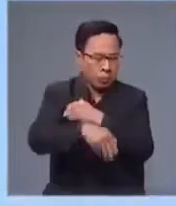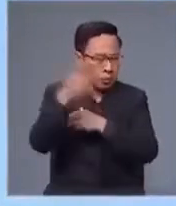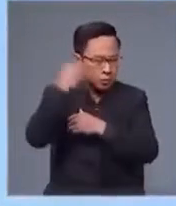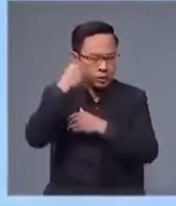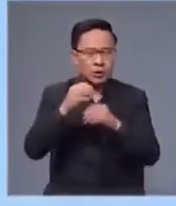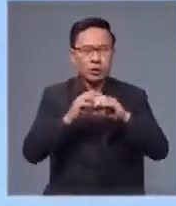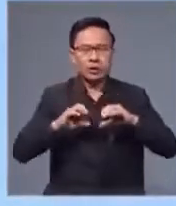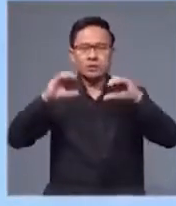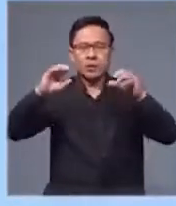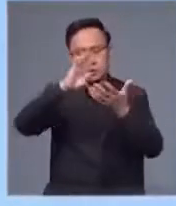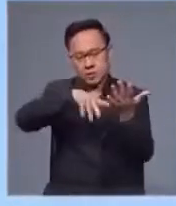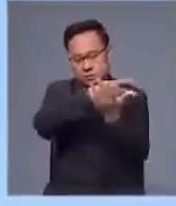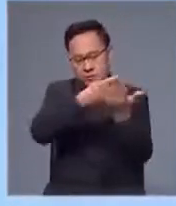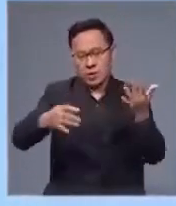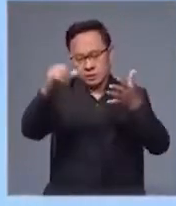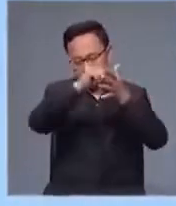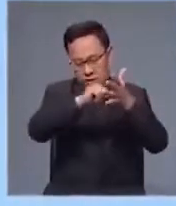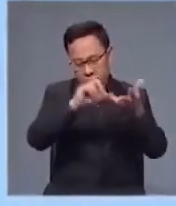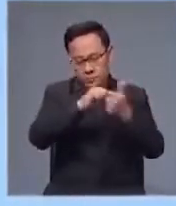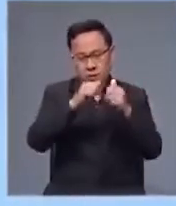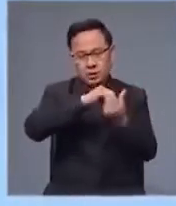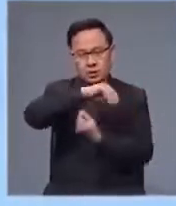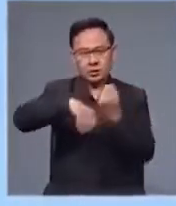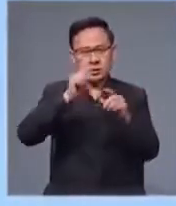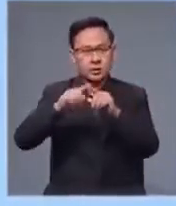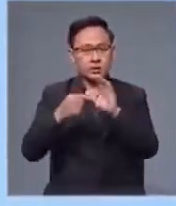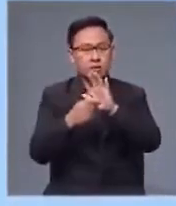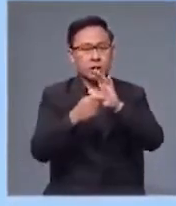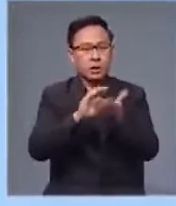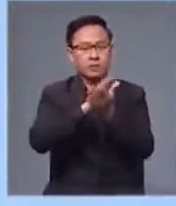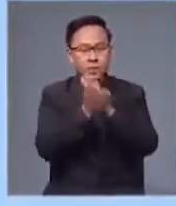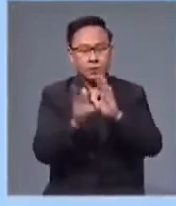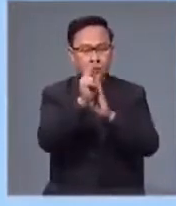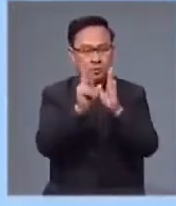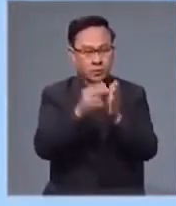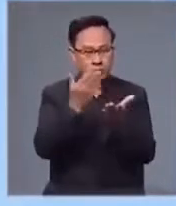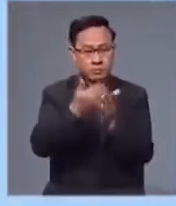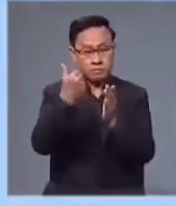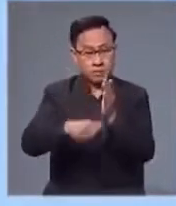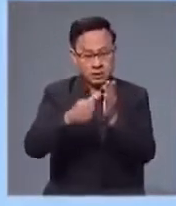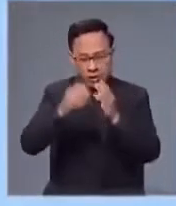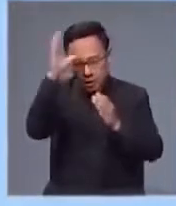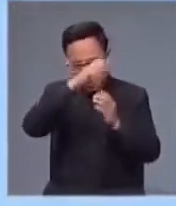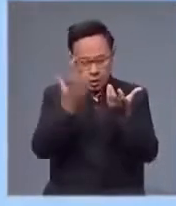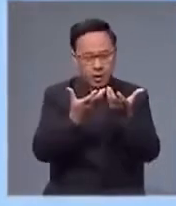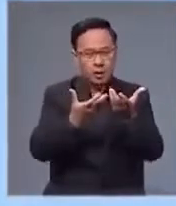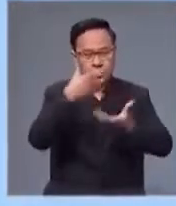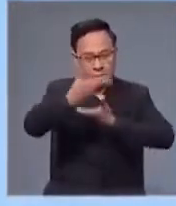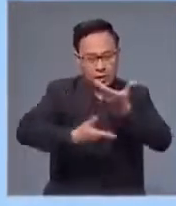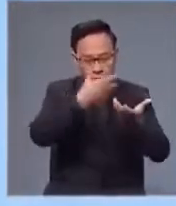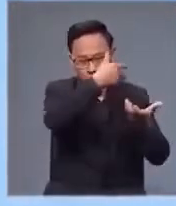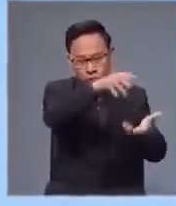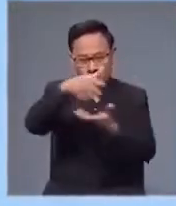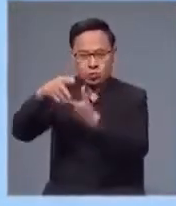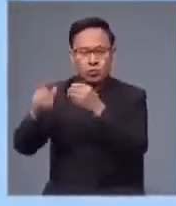ายอย่างเพื่อที่จะรับมือกับวิกฤตเศรษฐกิจค่ะไม่ว่าจะเป็นการปรับปรุงเรื่องของกฎหมายภาษีการหาตลาดเพื่อที่จะมารองรับผลผลิตของ